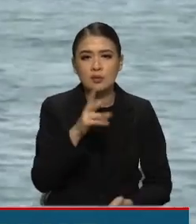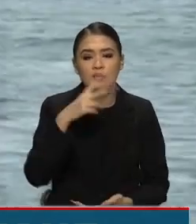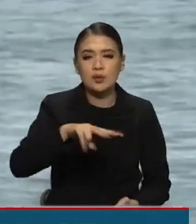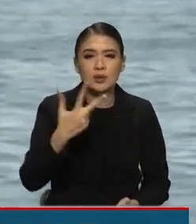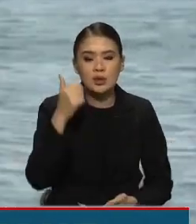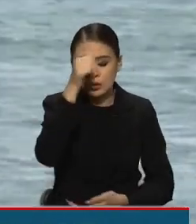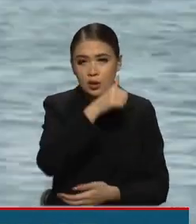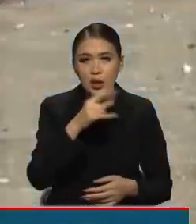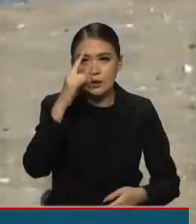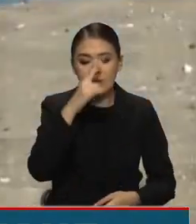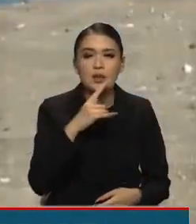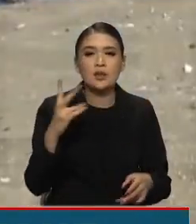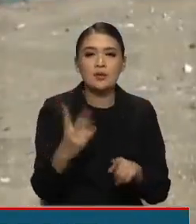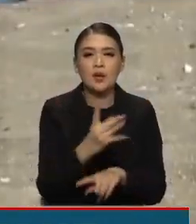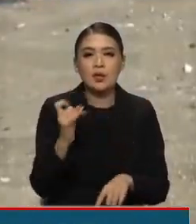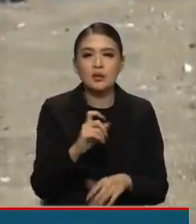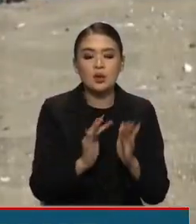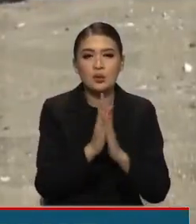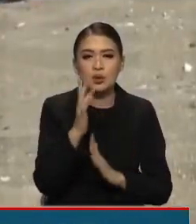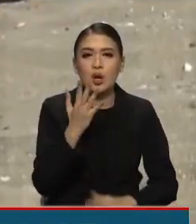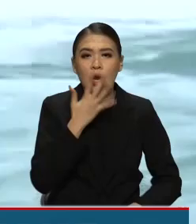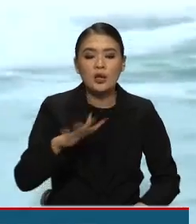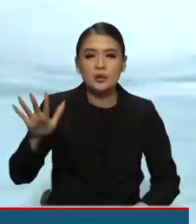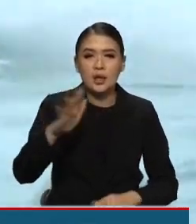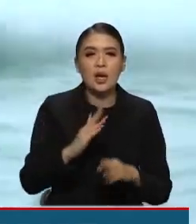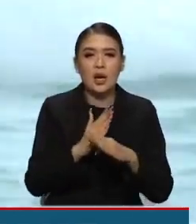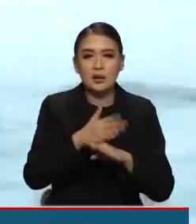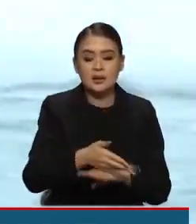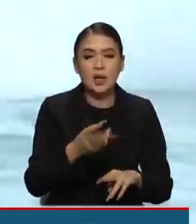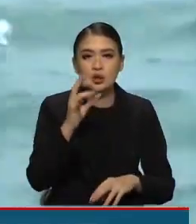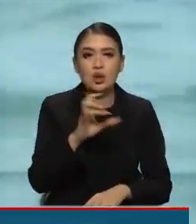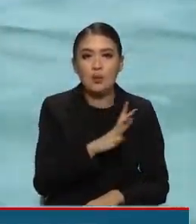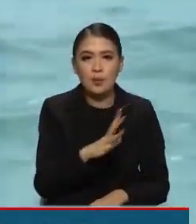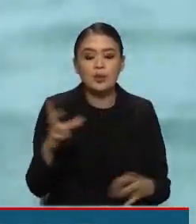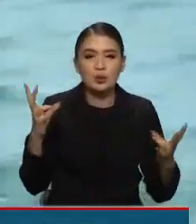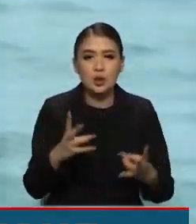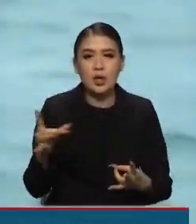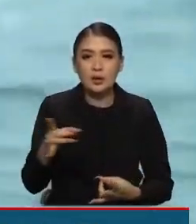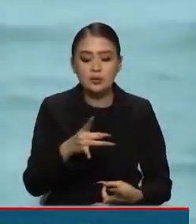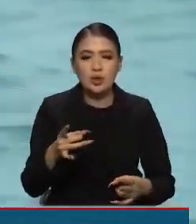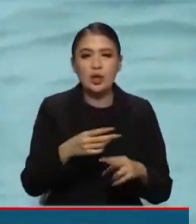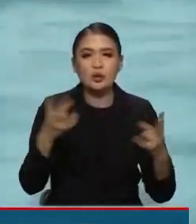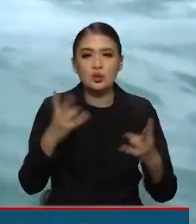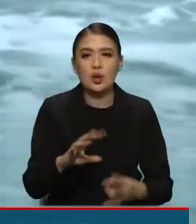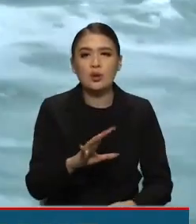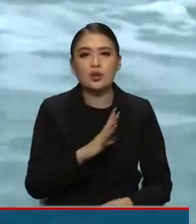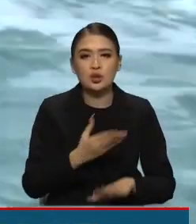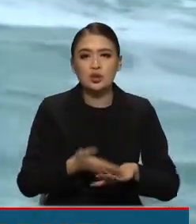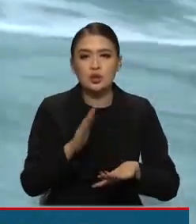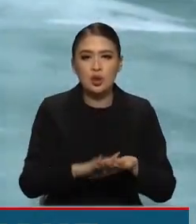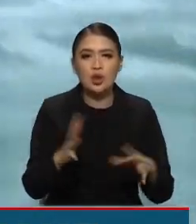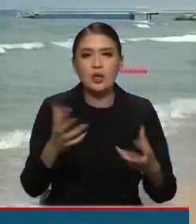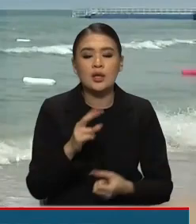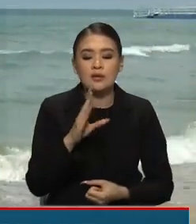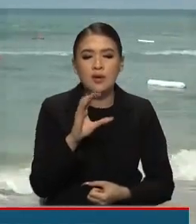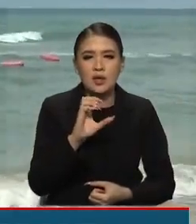2023 в Казахстане в два раза отмечается рост числа зарубежных гостей. Но вот чтобы попасть на территорию республики, нужно пройти тяжелый квест по получению